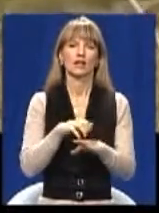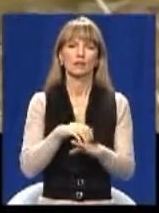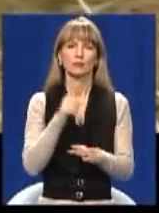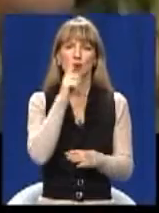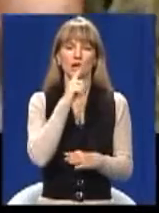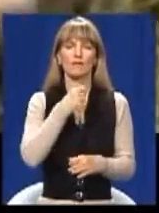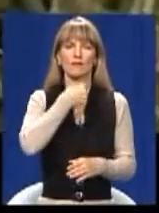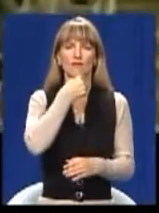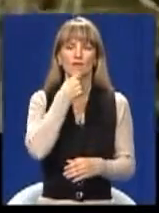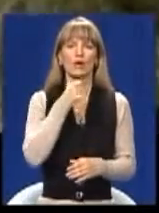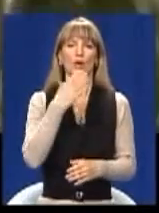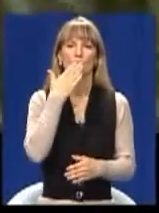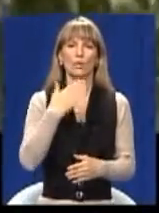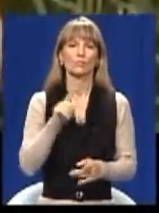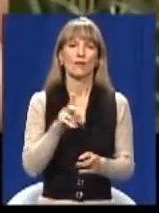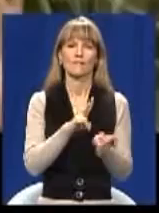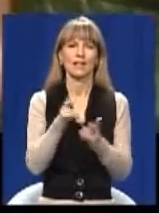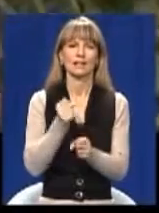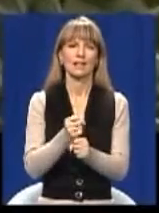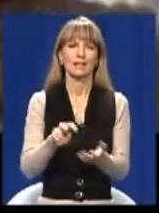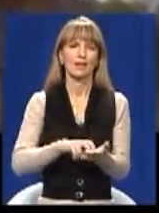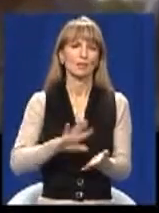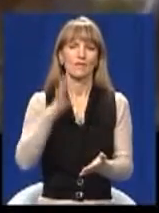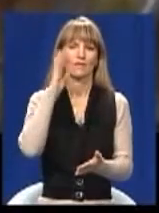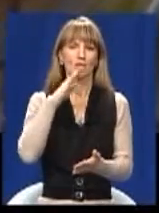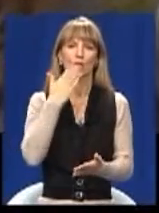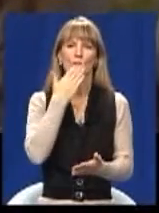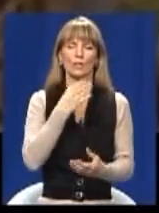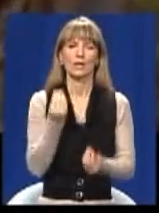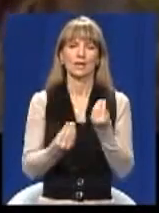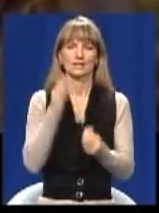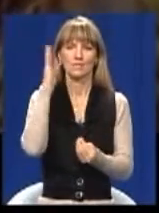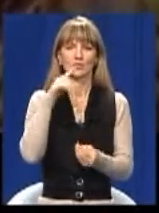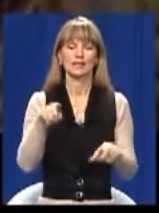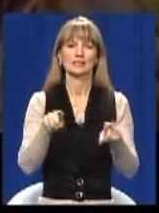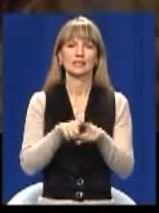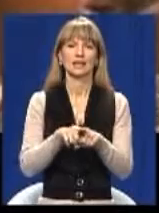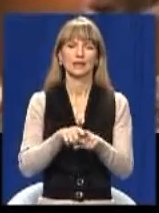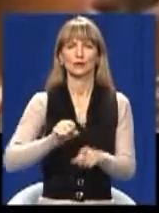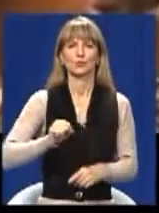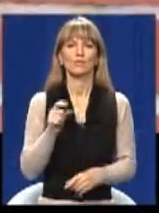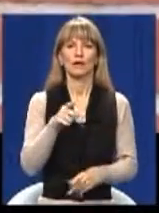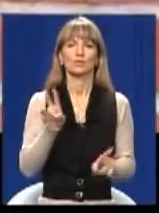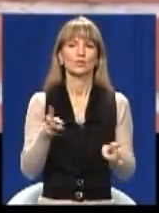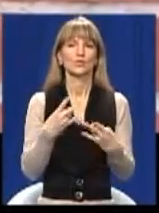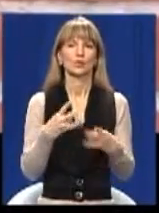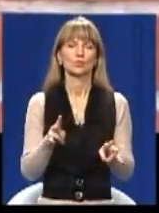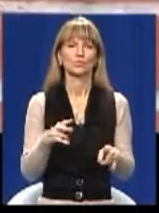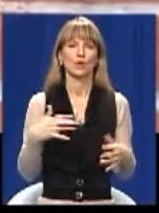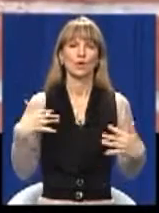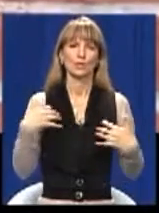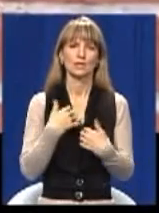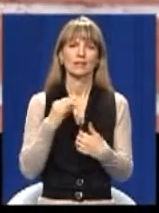Люблять пошкодничати, абсолютно не бояться води, навіть з нею люблять погратися. З таким компаньйоном вам не доведеться нудьгувати та